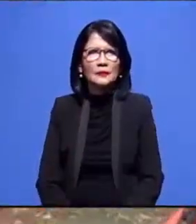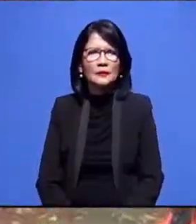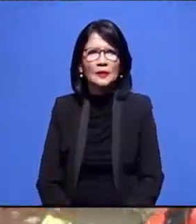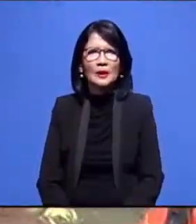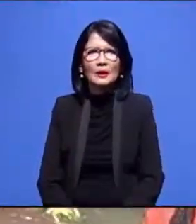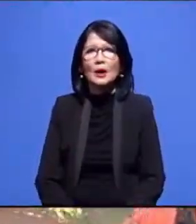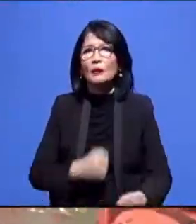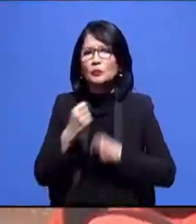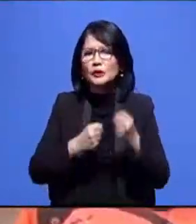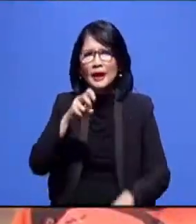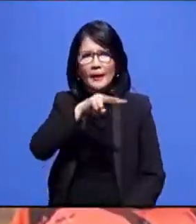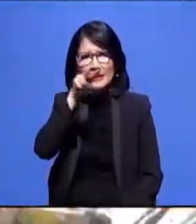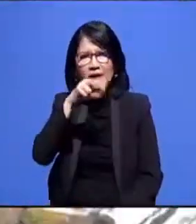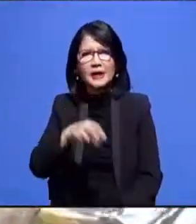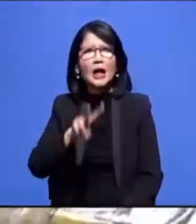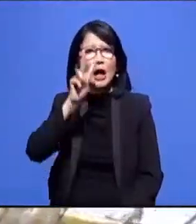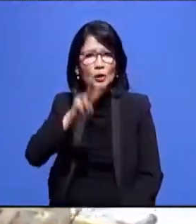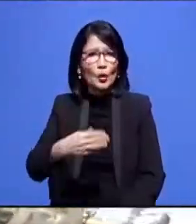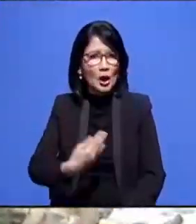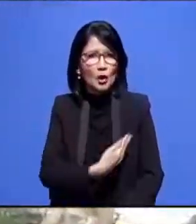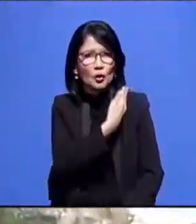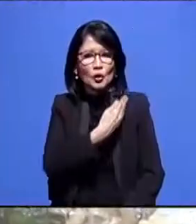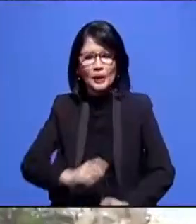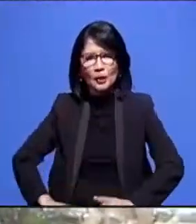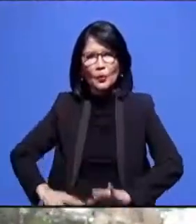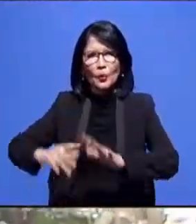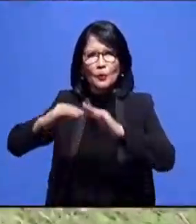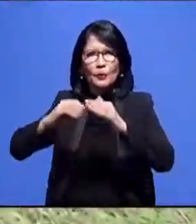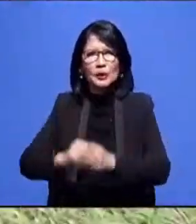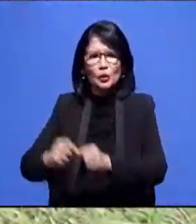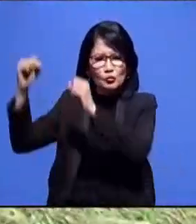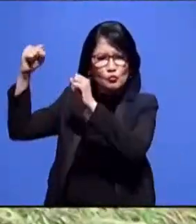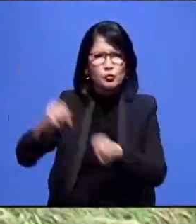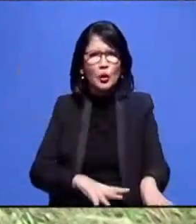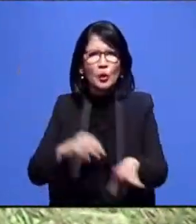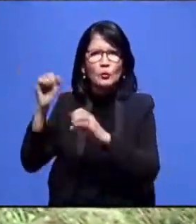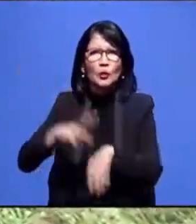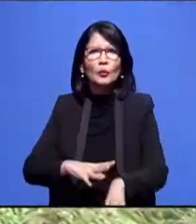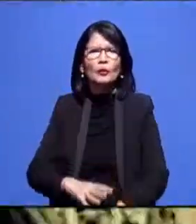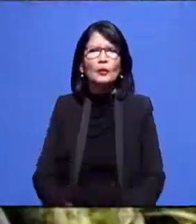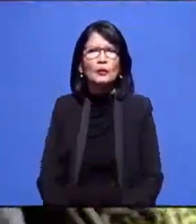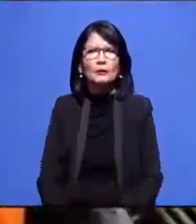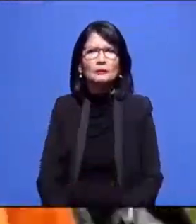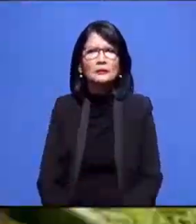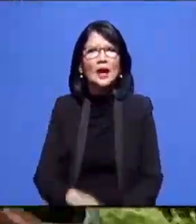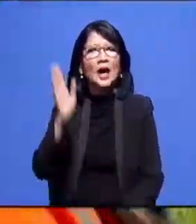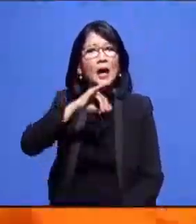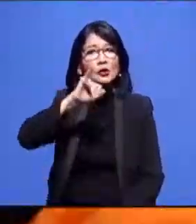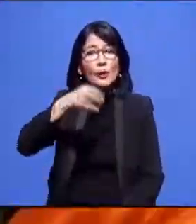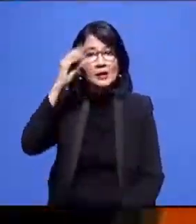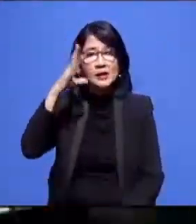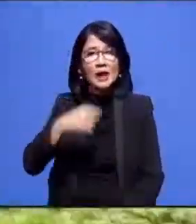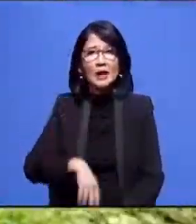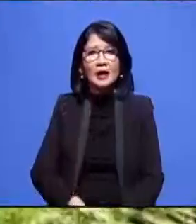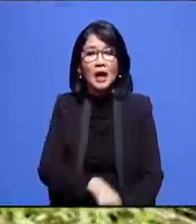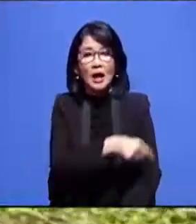Upaya pencarian dua korban hanyut bencana banjir bandang di Desa Meterseh, Kendal, Jawa Tengah membuahkan hasil. Jumat siang, petugas menemukan